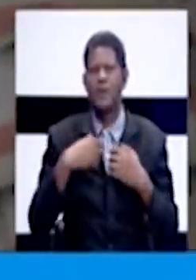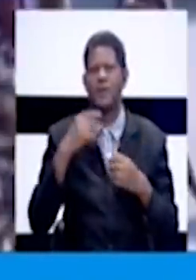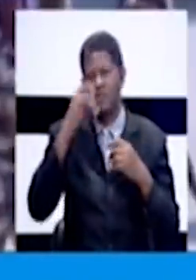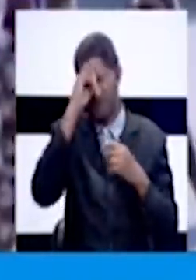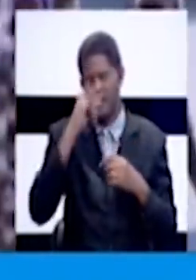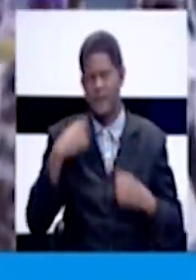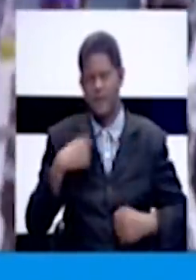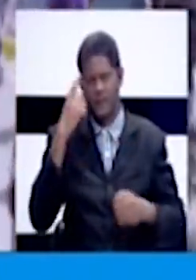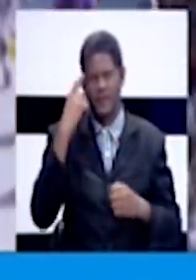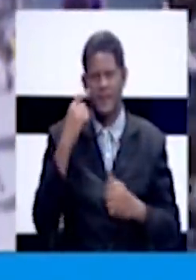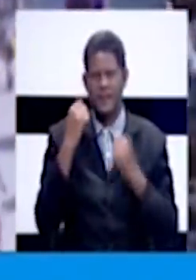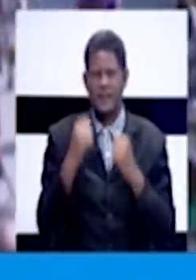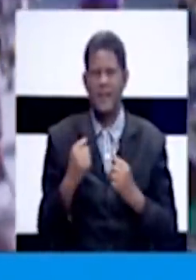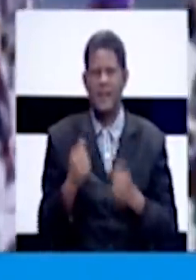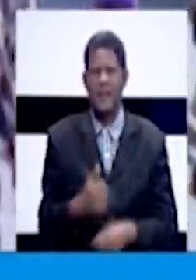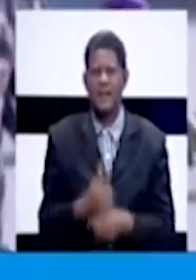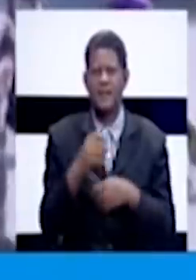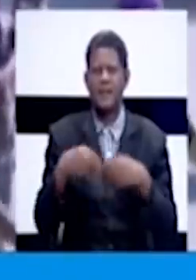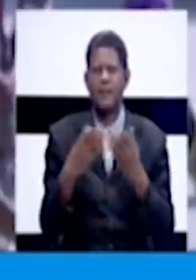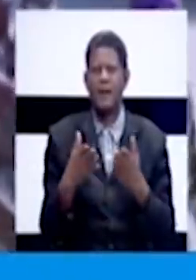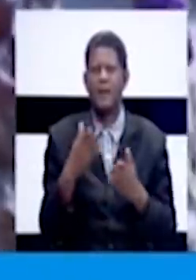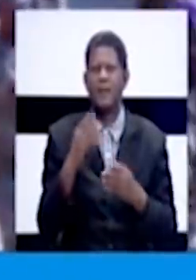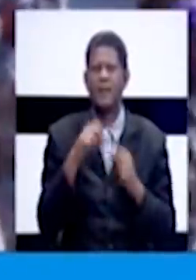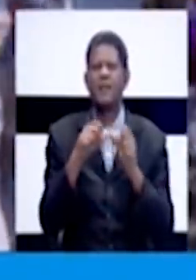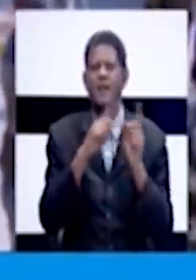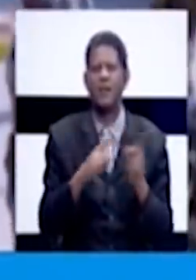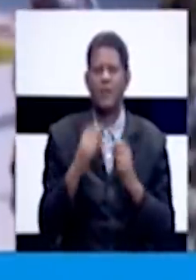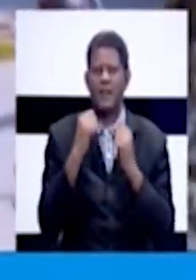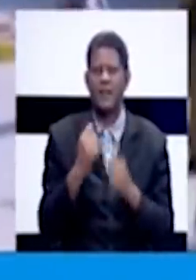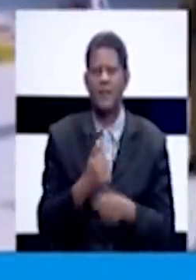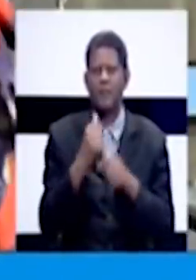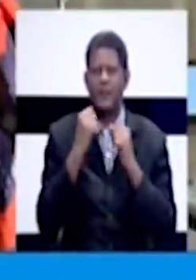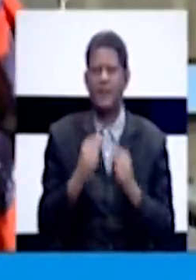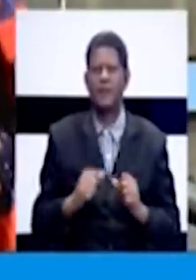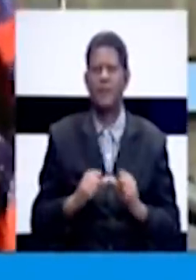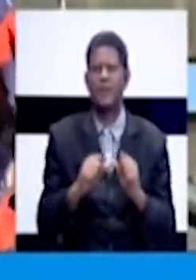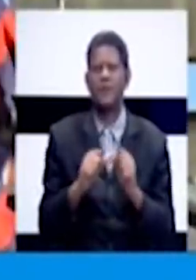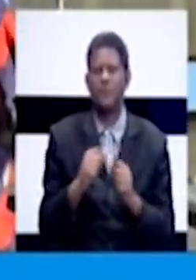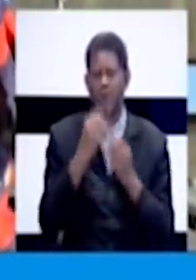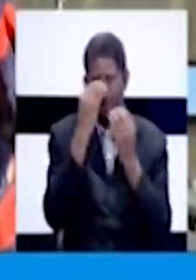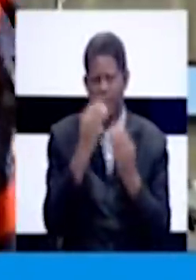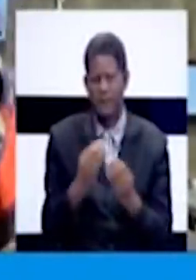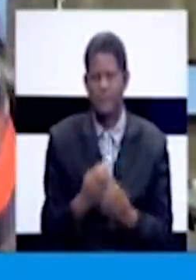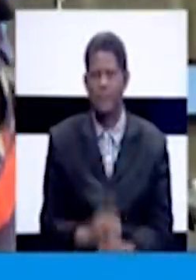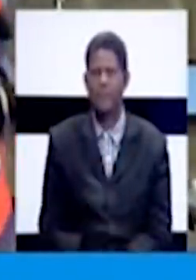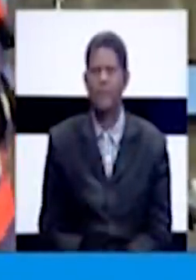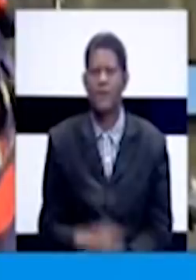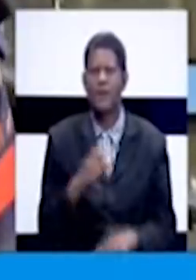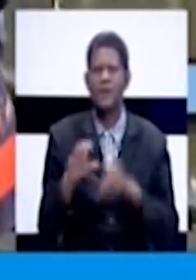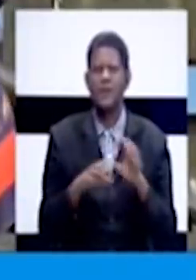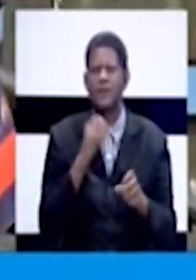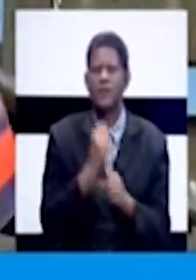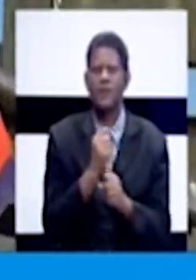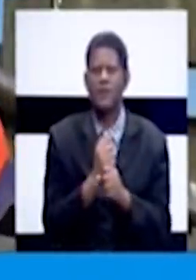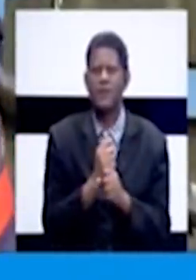سراوي تقراي زكا ألن حاجزنا مبركات نغطس ألوون حاجزهم قد أنا خيرهم كم زقوت صلو لفليتهم زكبر وزلو سرحيتين